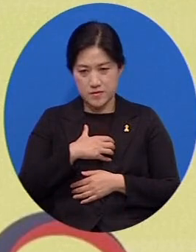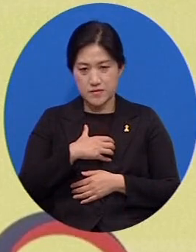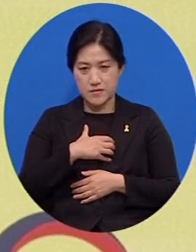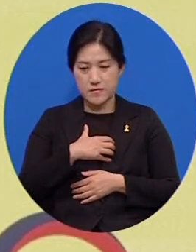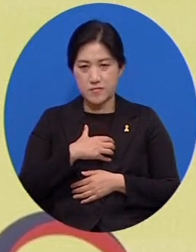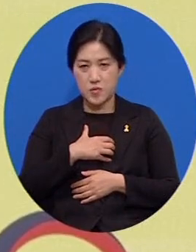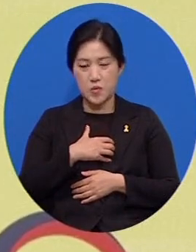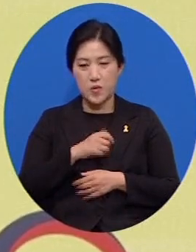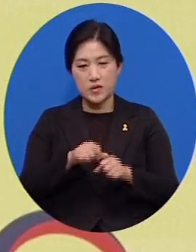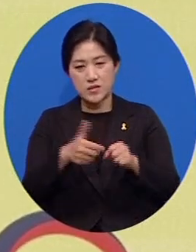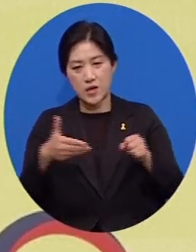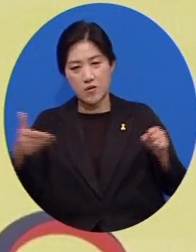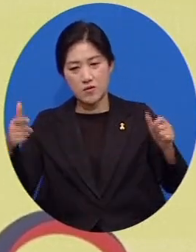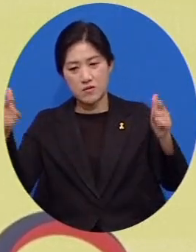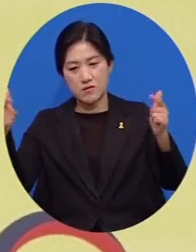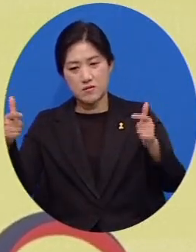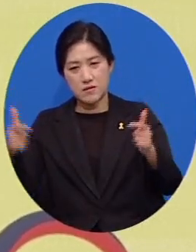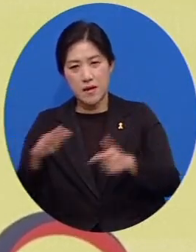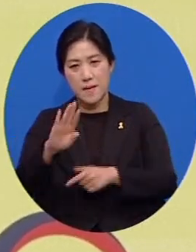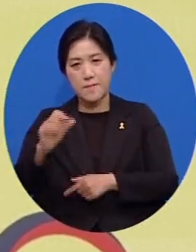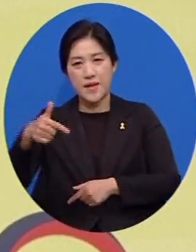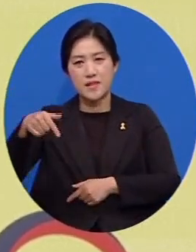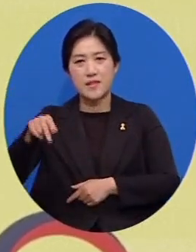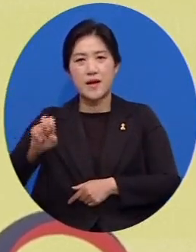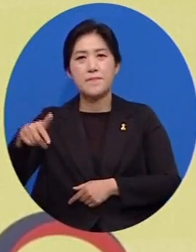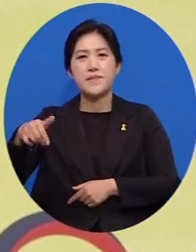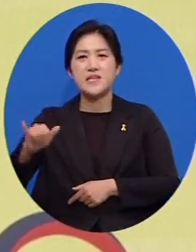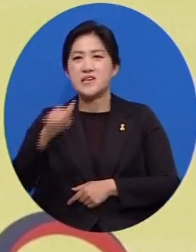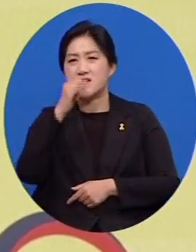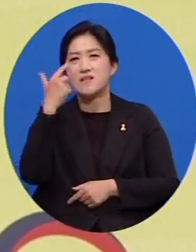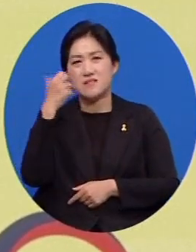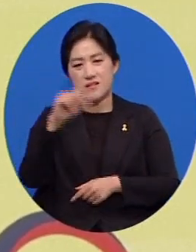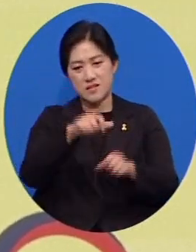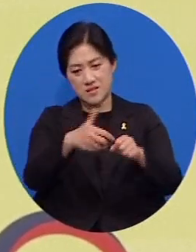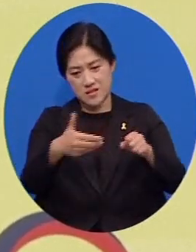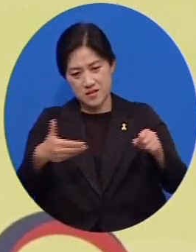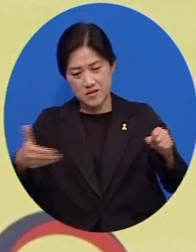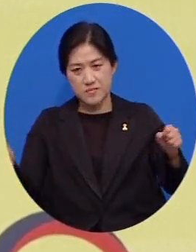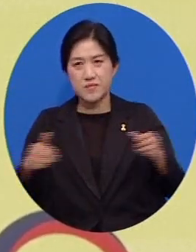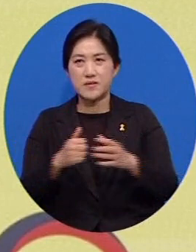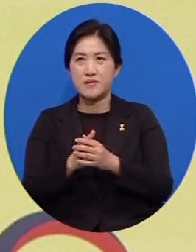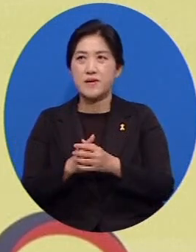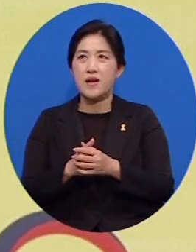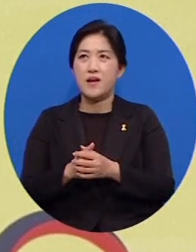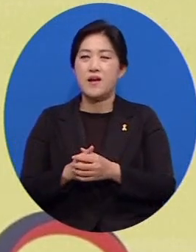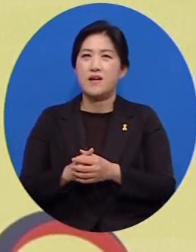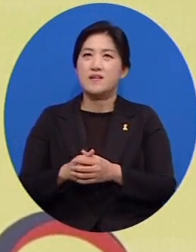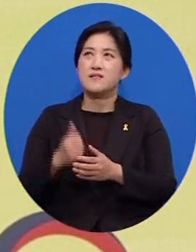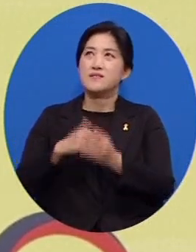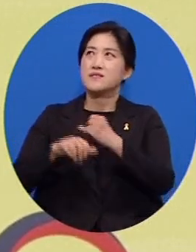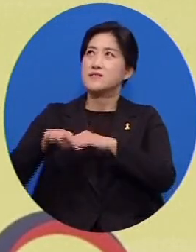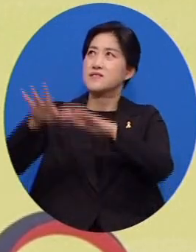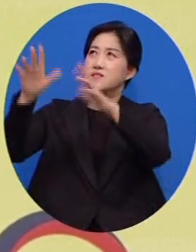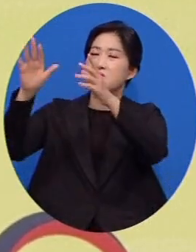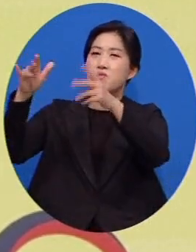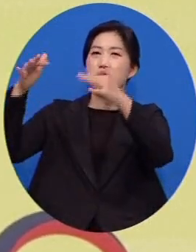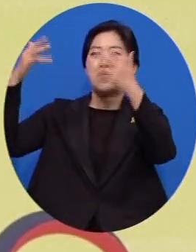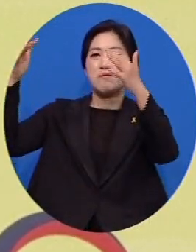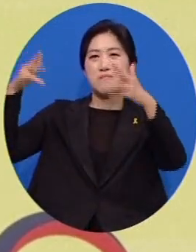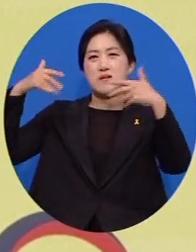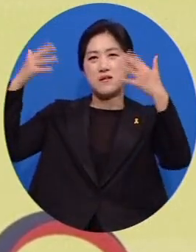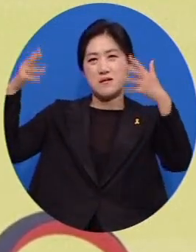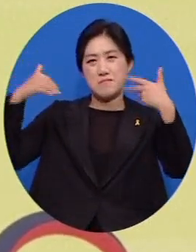있다고 생각합니다. 세월이 가면 아이들이 불어보낸 바람이 우리들의 슬픔을